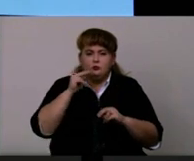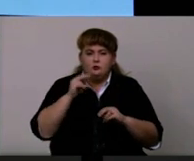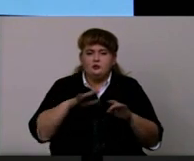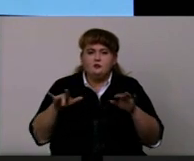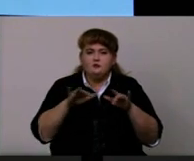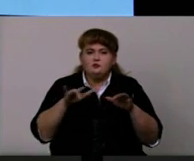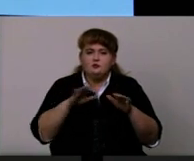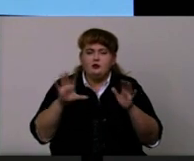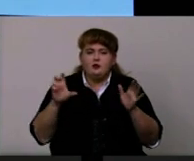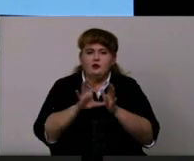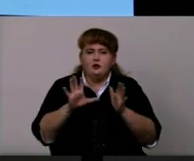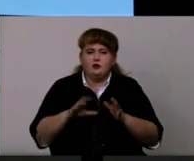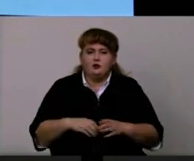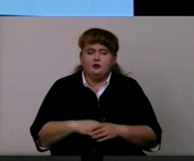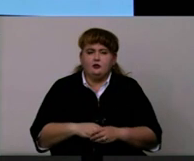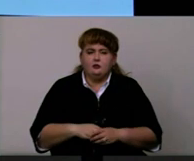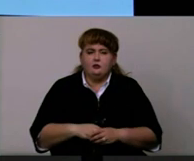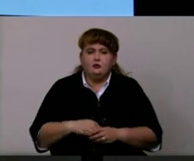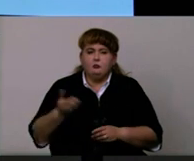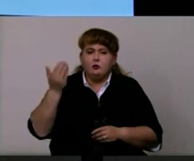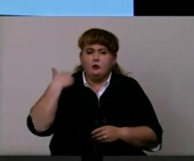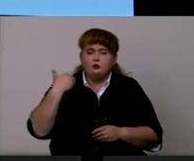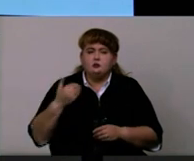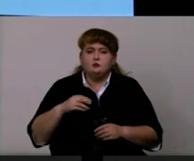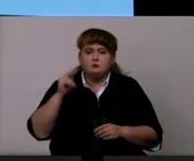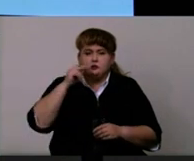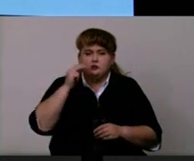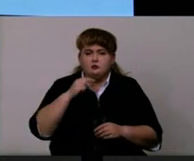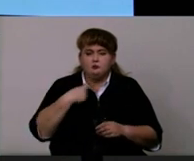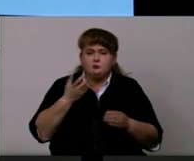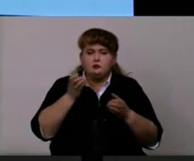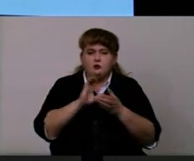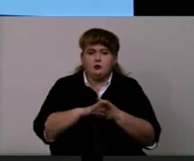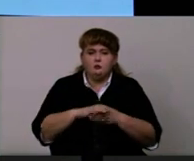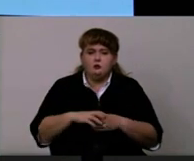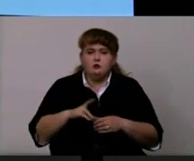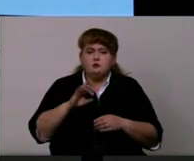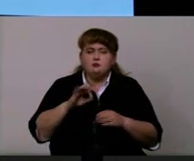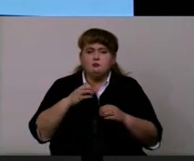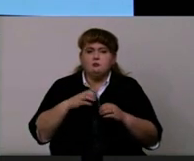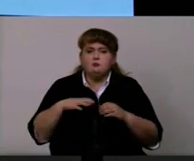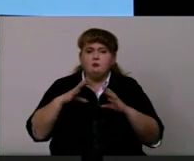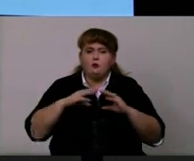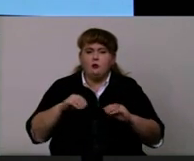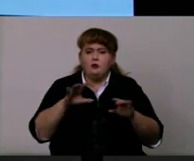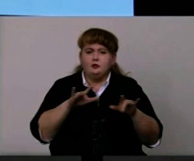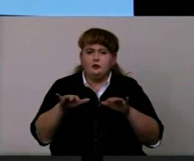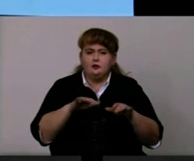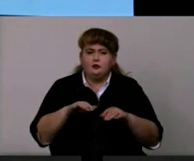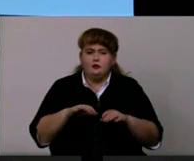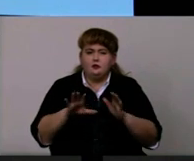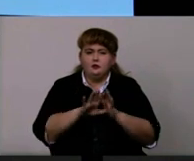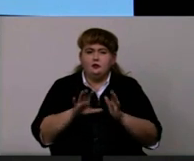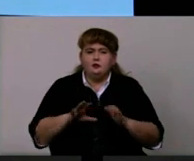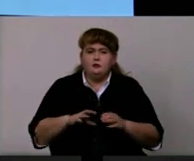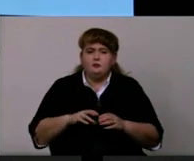– кинетическая энергия. На прошлом занятии мы с вами познакомились с потенциальной энергией. Значит, в